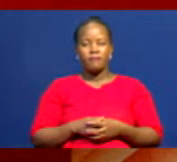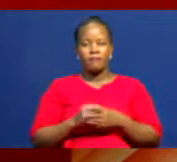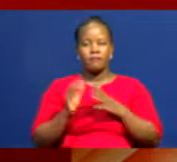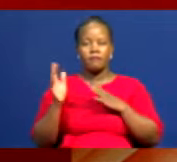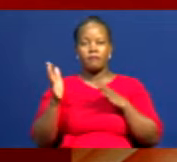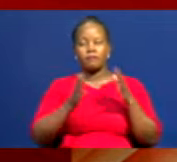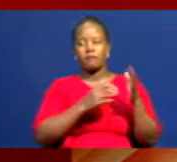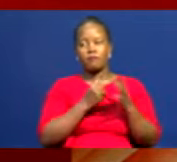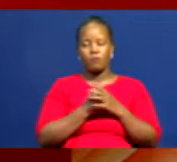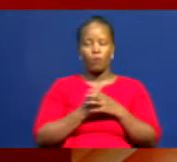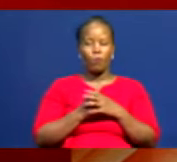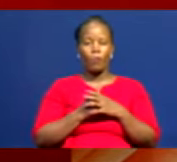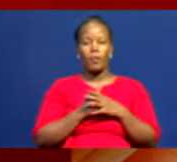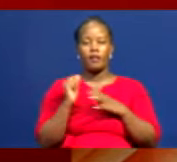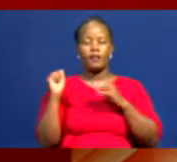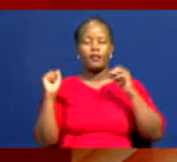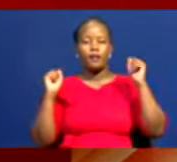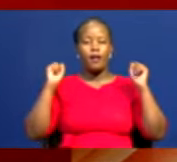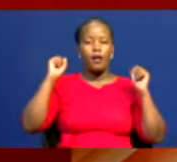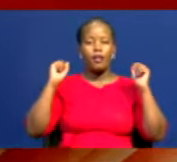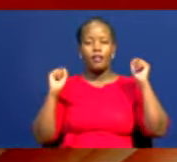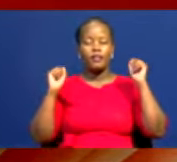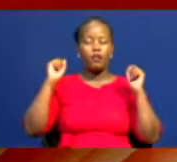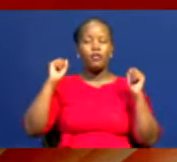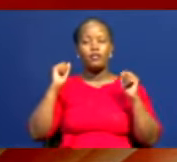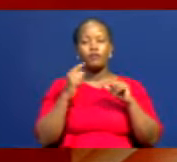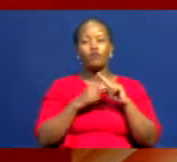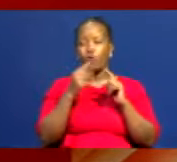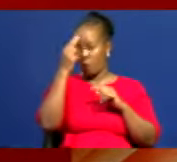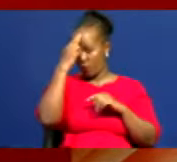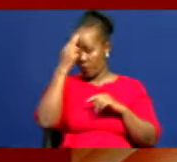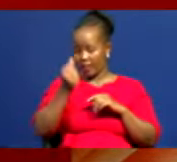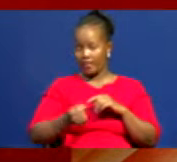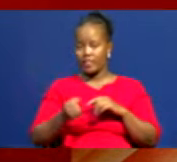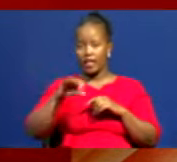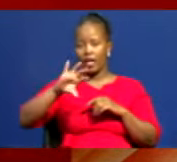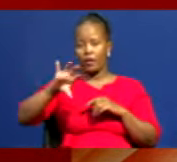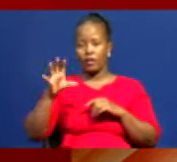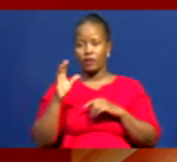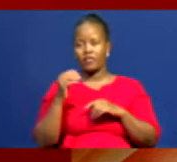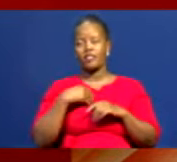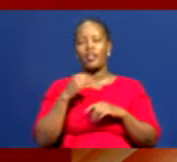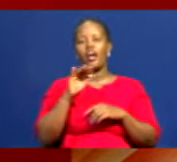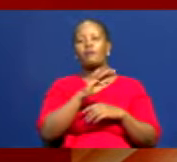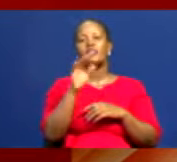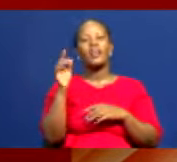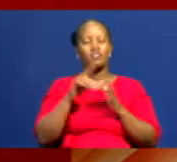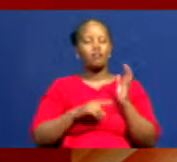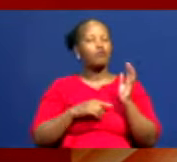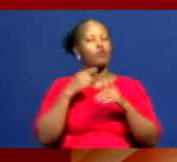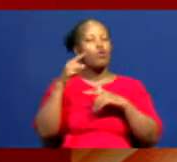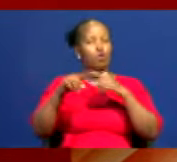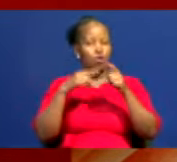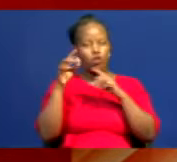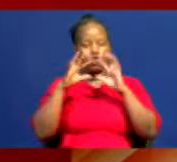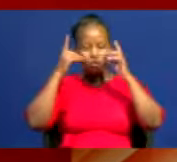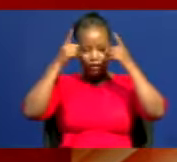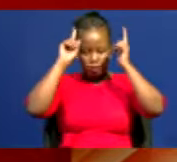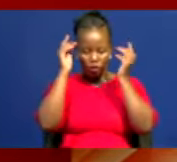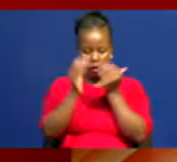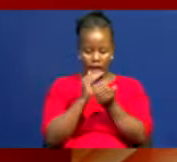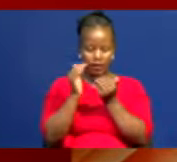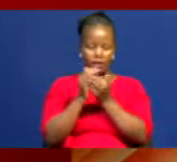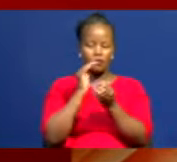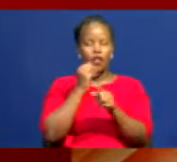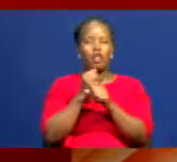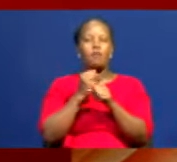Wafugaji katika kaunti ya Kajiado wamehimizwa kuimarisha ufugaji wa mifugo kama njia ya kuinua mapato yao mbali na